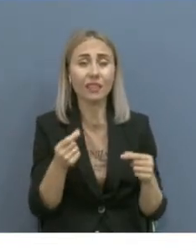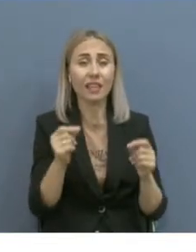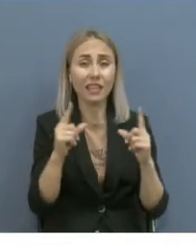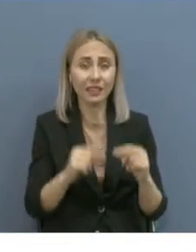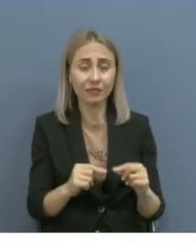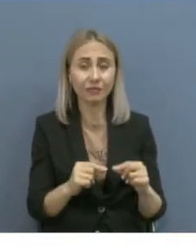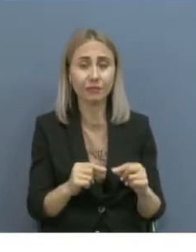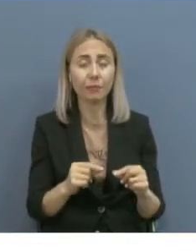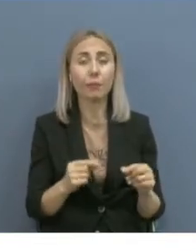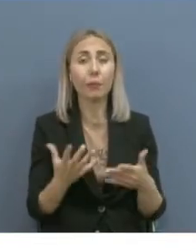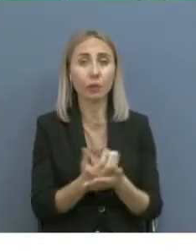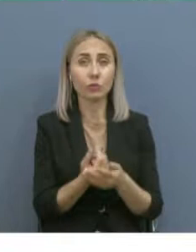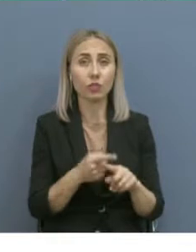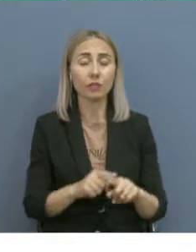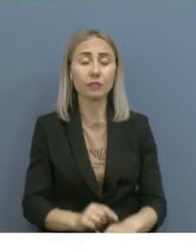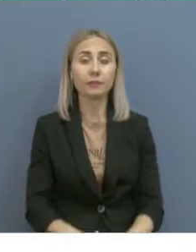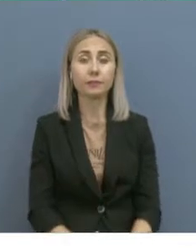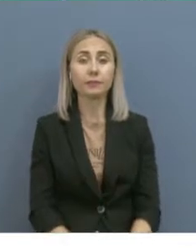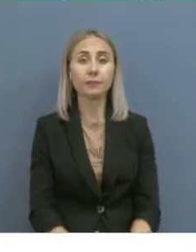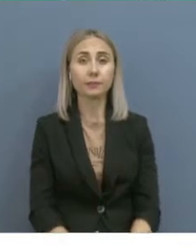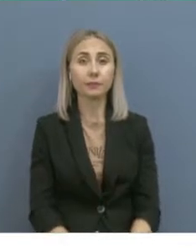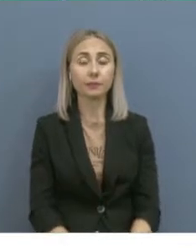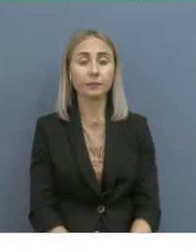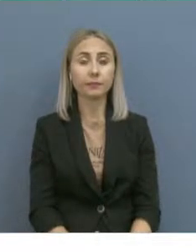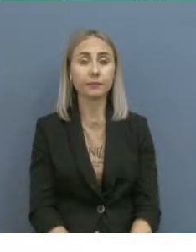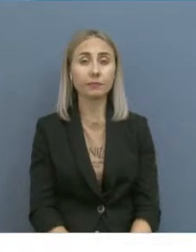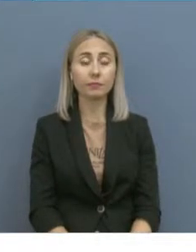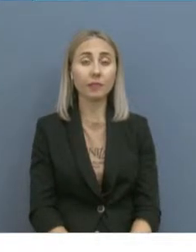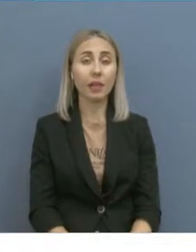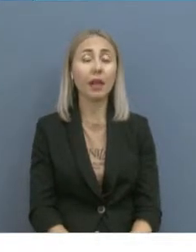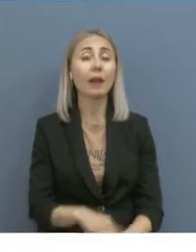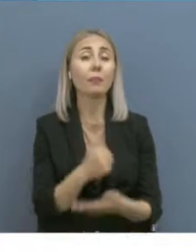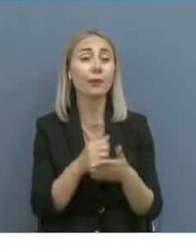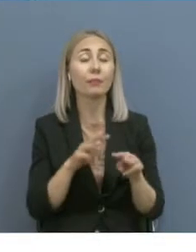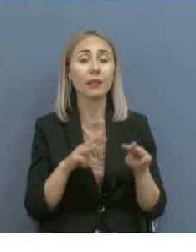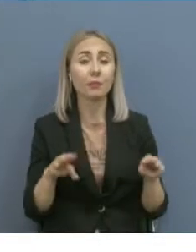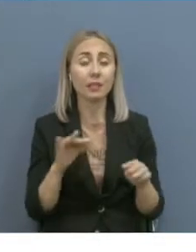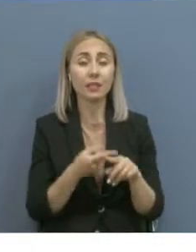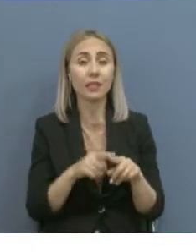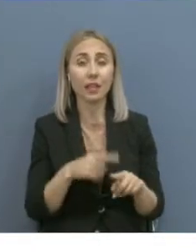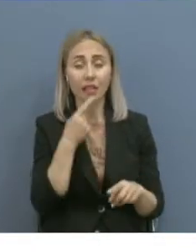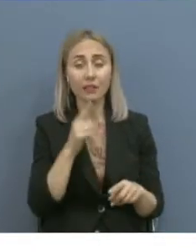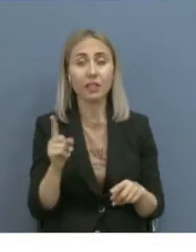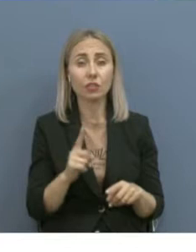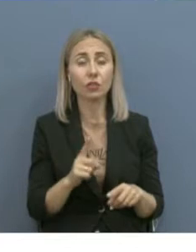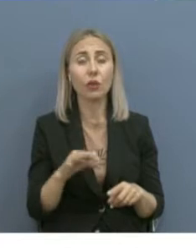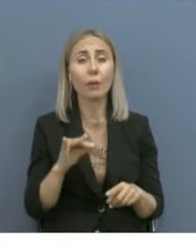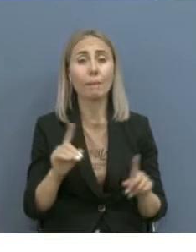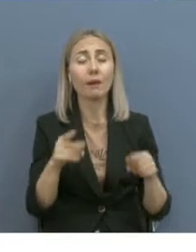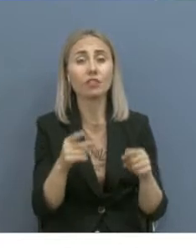3,8% төмендеу байқалуда. Өсімде жоқ емес, қазір карантин режимі жеңілдетіліп, бизнес қайта жанданды. Мәселен,